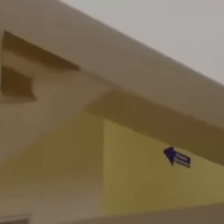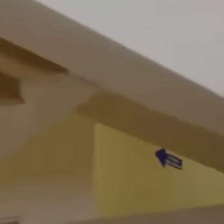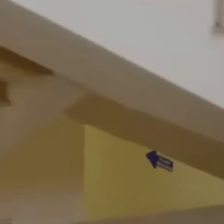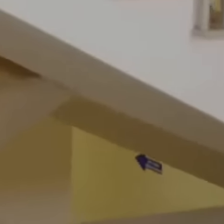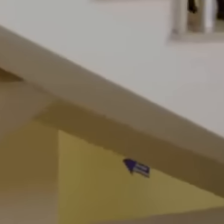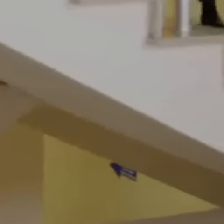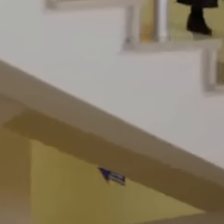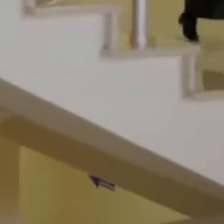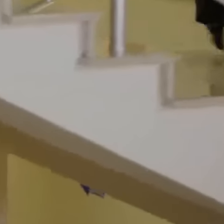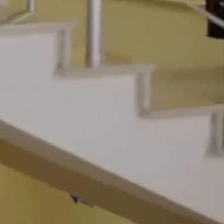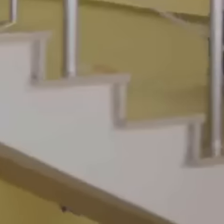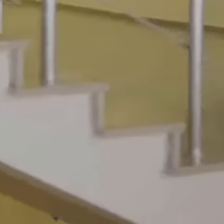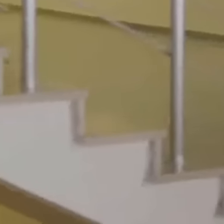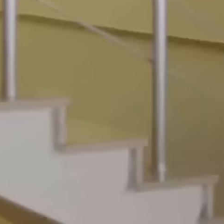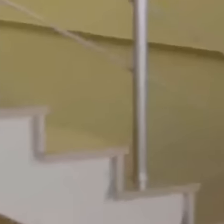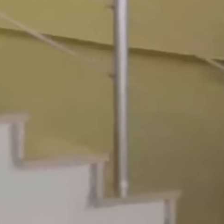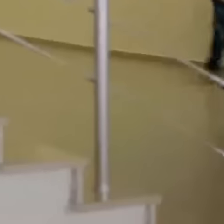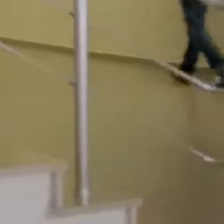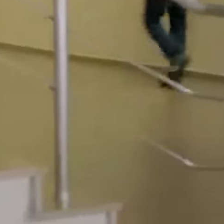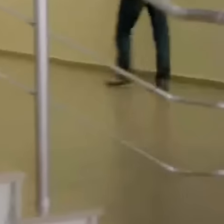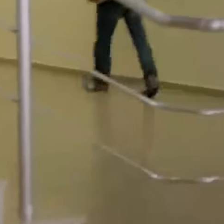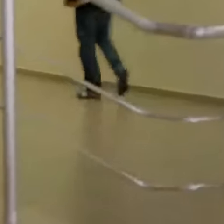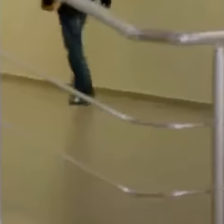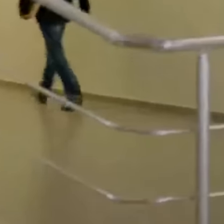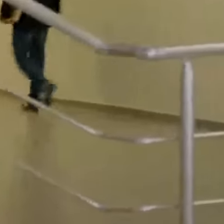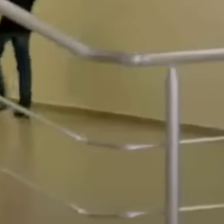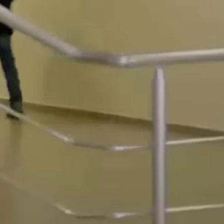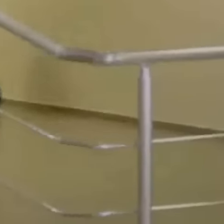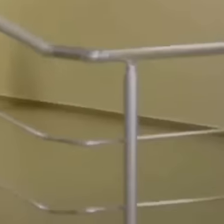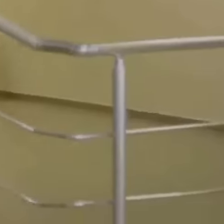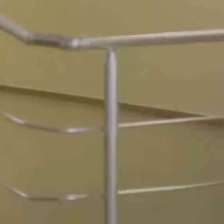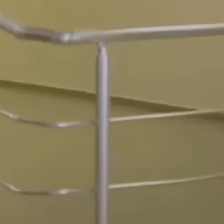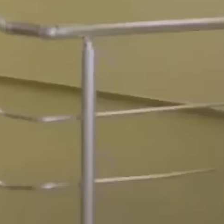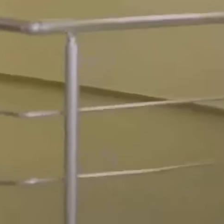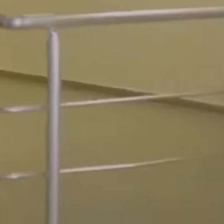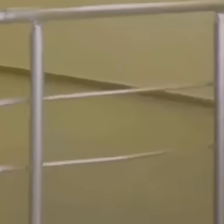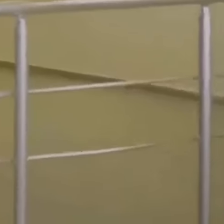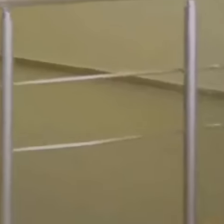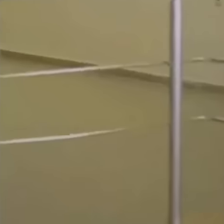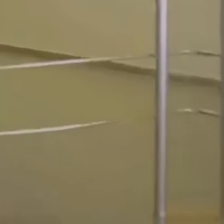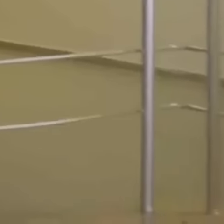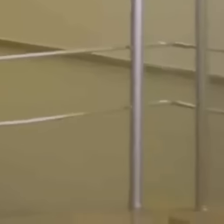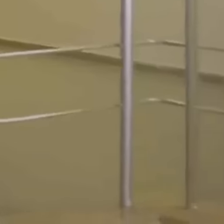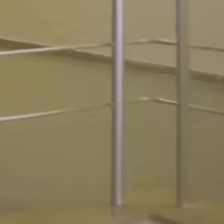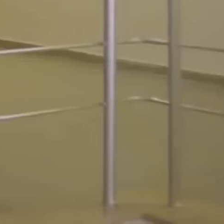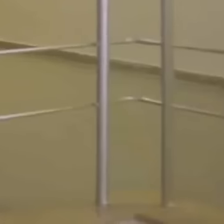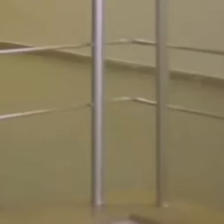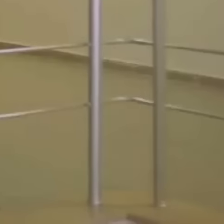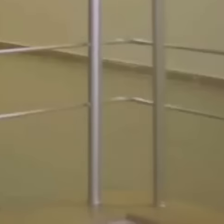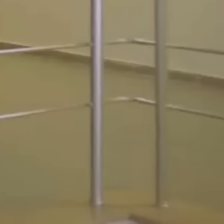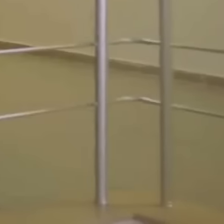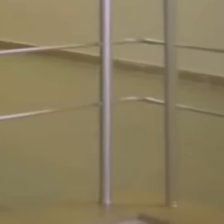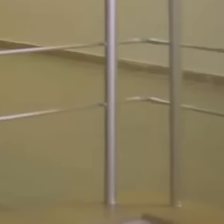At kadın merdivenlerinden çıkıyorlar. Tarık üst kattan telefonuyla oynayarak inerken ara sahanlıkta karşılaştılar.